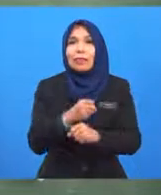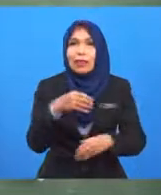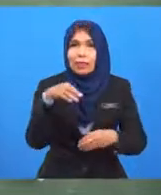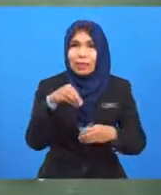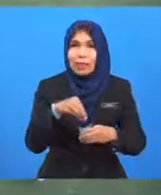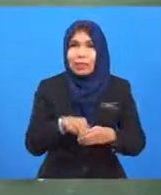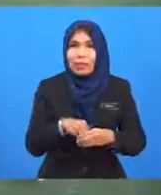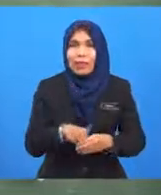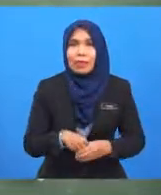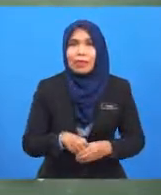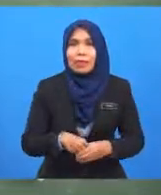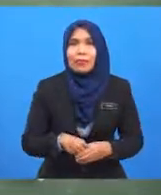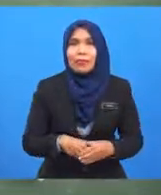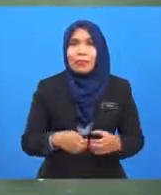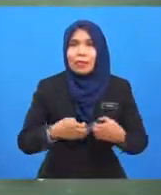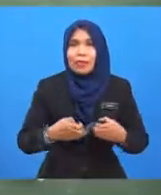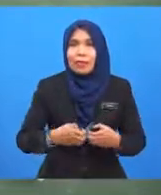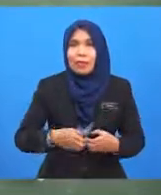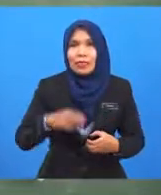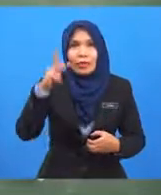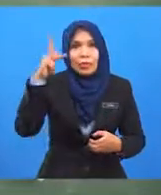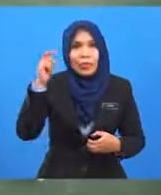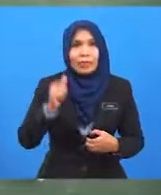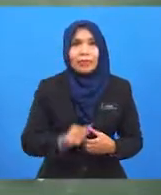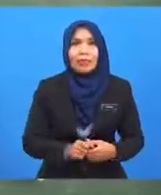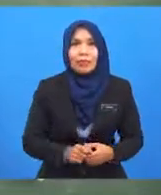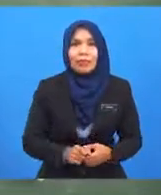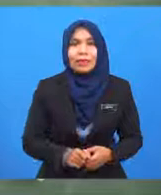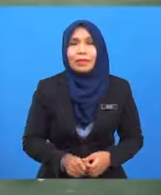mesin kompleks. Dan yang ketiga,